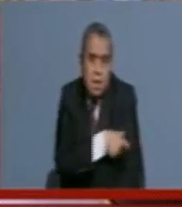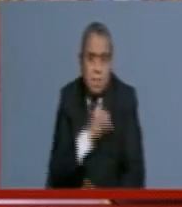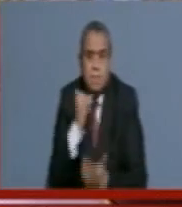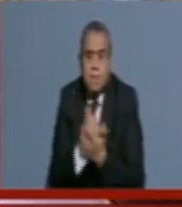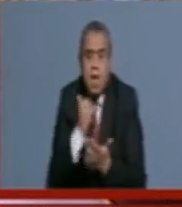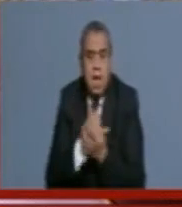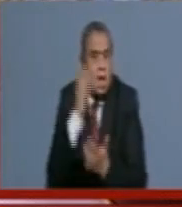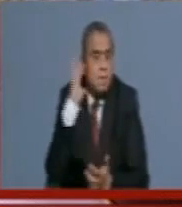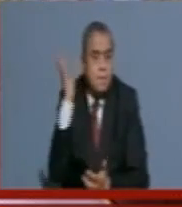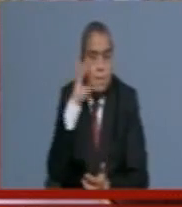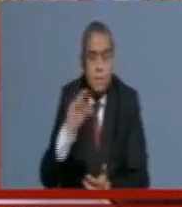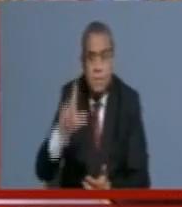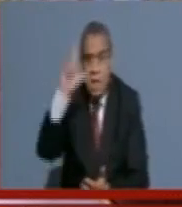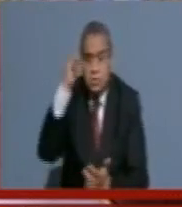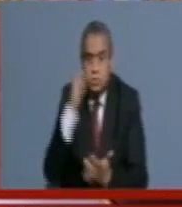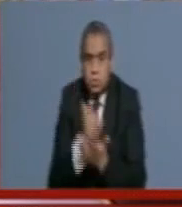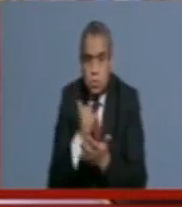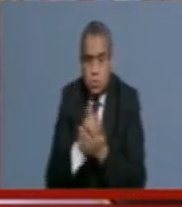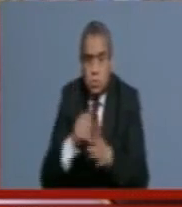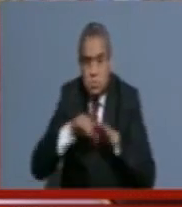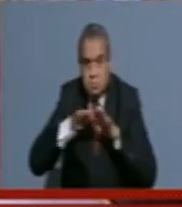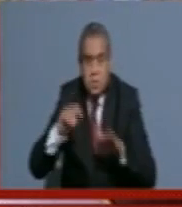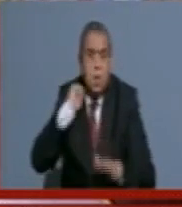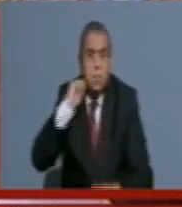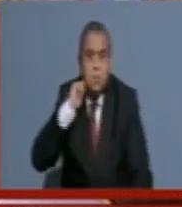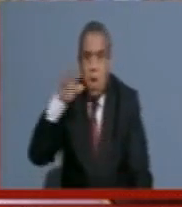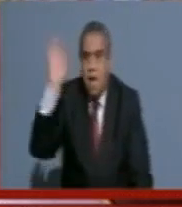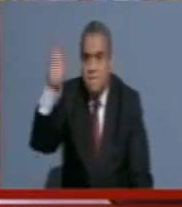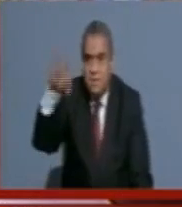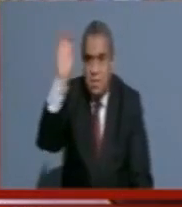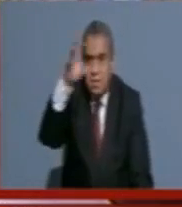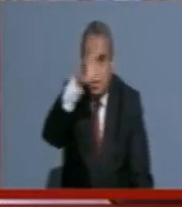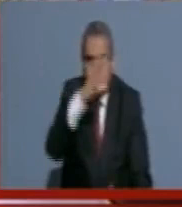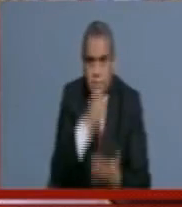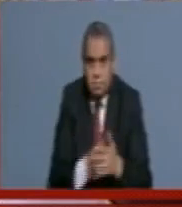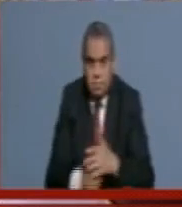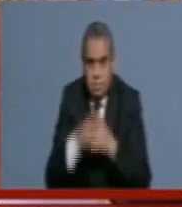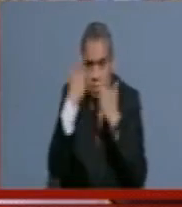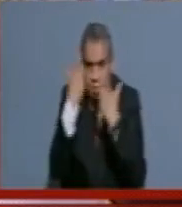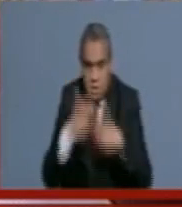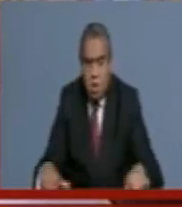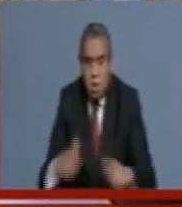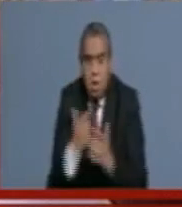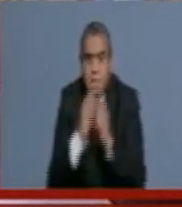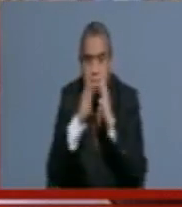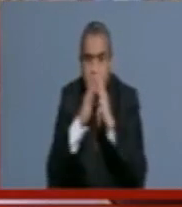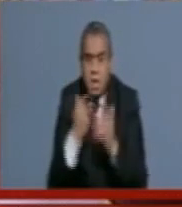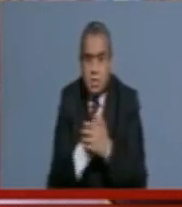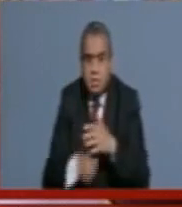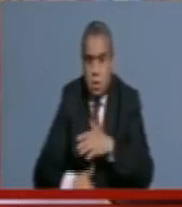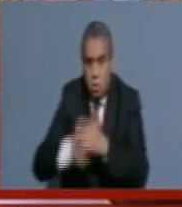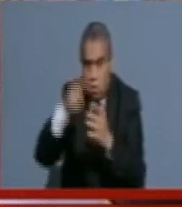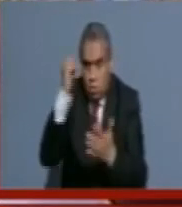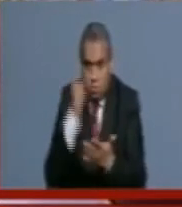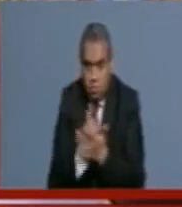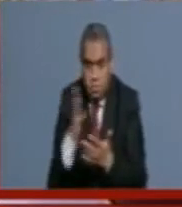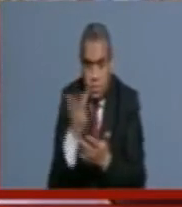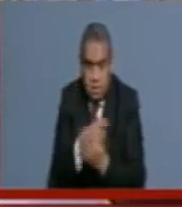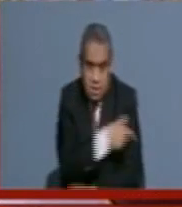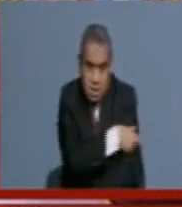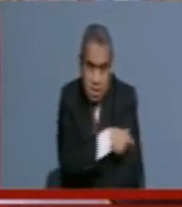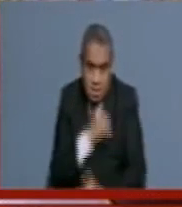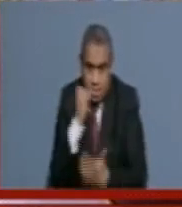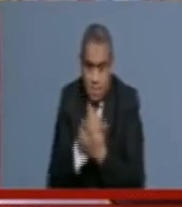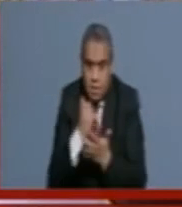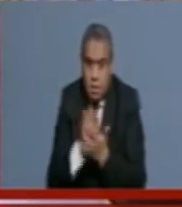على مستوى المحافظات، على جميع المحافظات في مستوى الجمهورية. الغرض ان كل رائدة مسؤولة عن